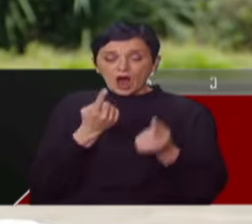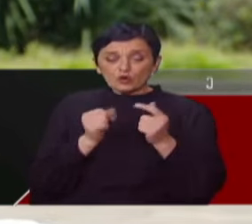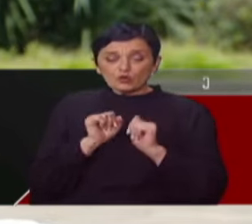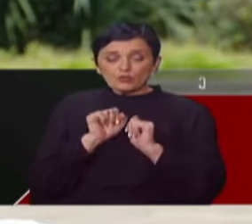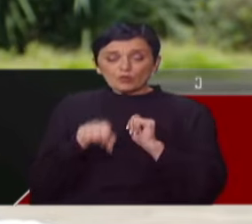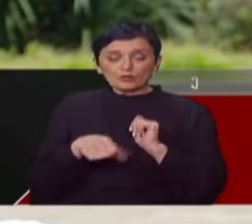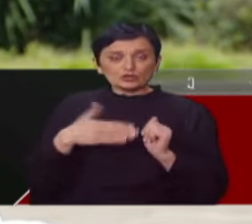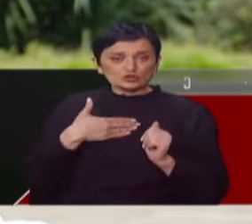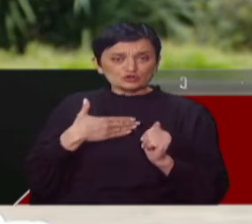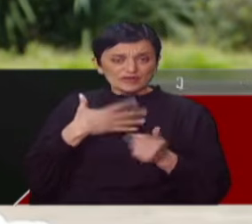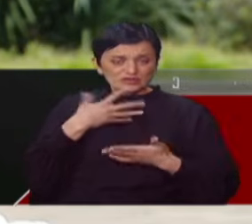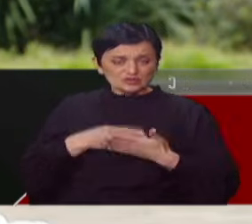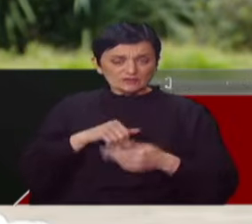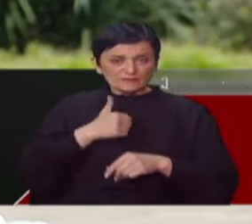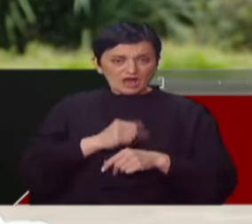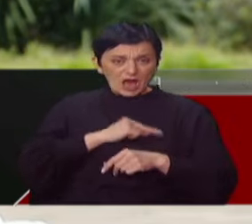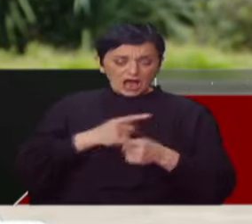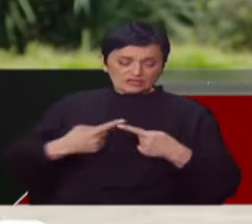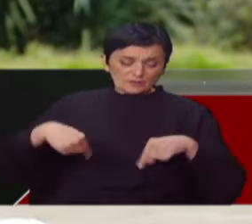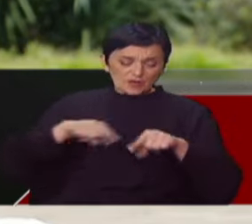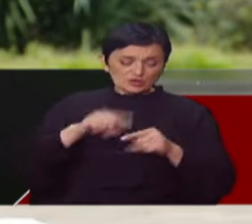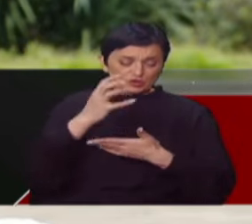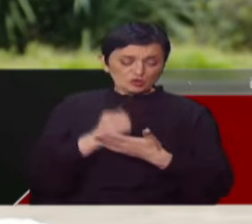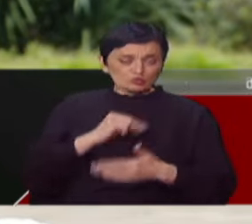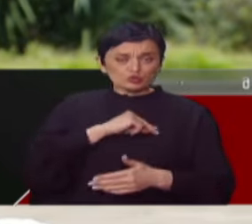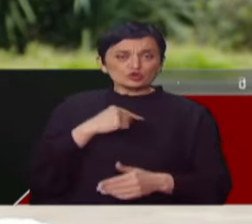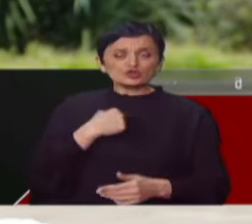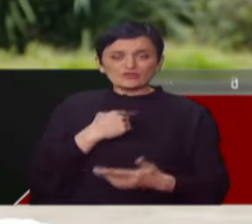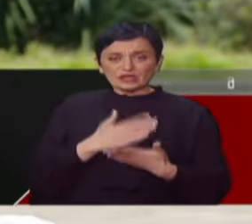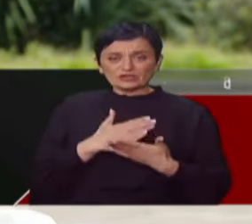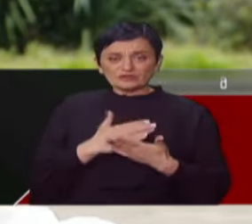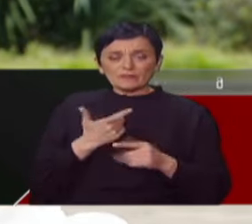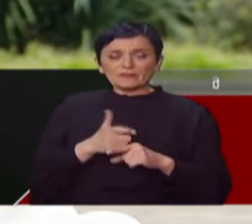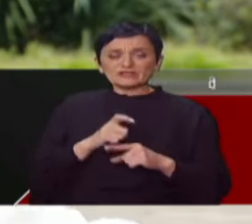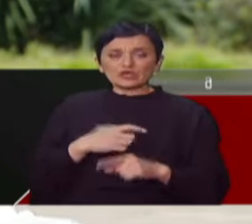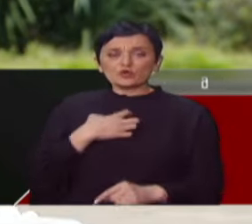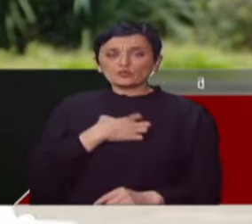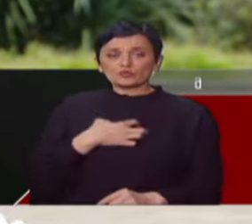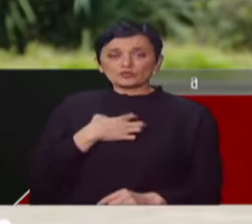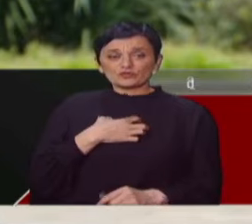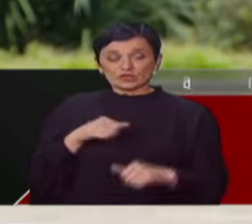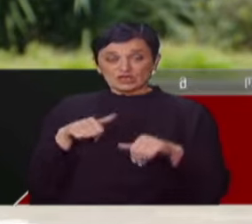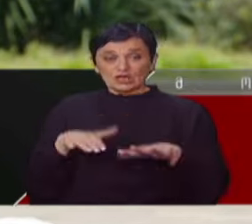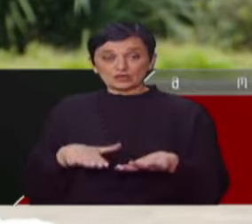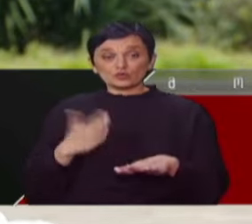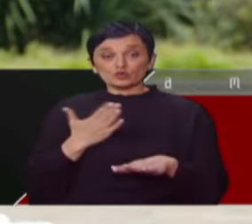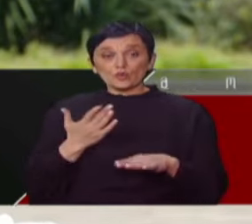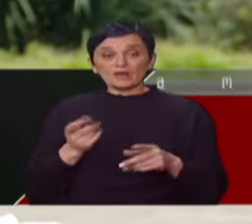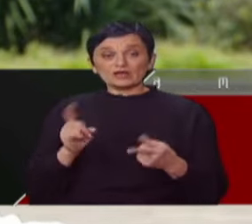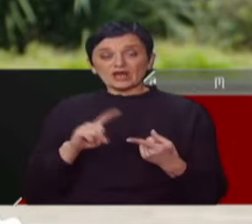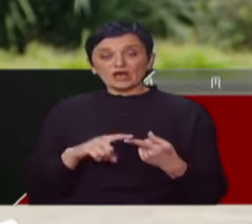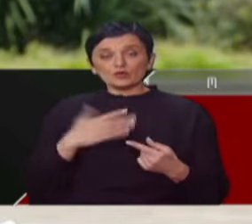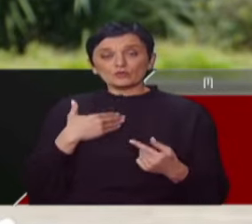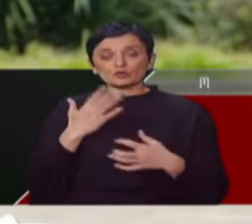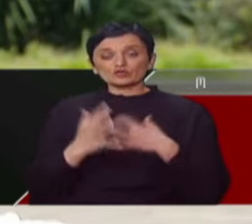მარტო საკუთარი ესე რომ ვთქვათ ადმინისტრაციული რესურსით ვმუშაობთ, ჩვენ გვაქვს ძალიან მნიშვნელოვანი გადაწყვეტები, რომელიც ეხება